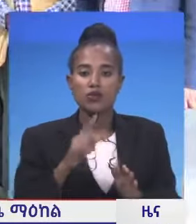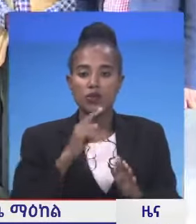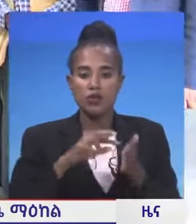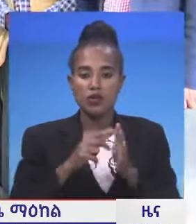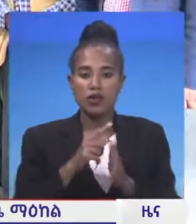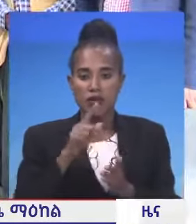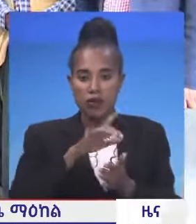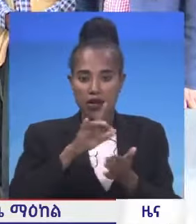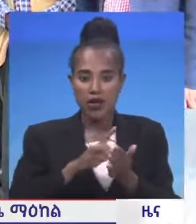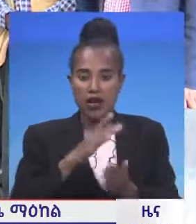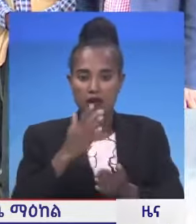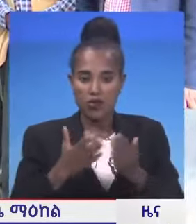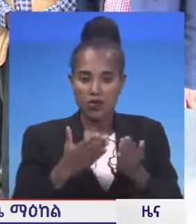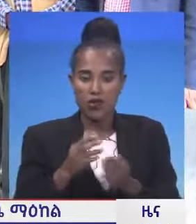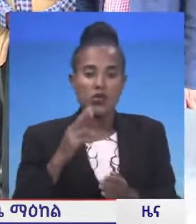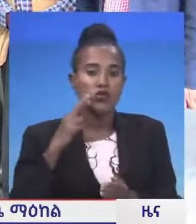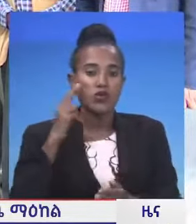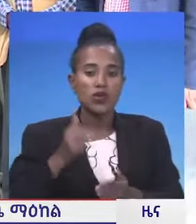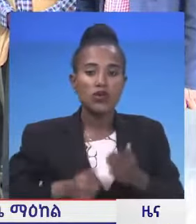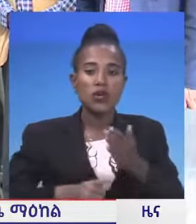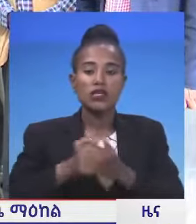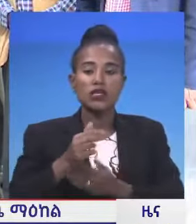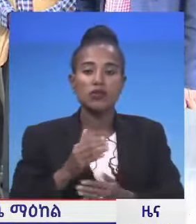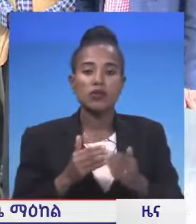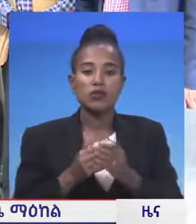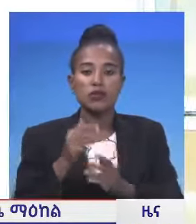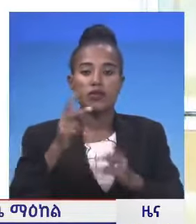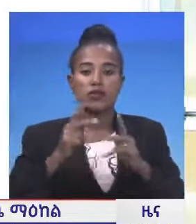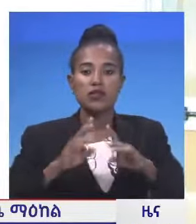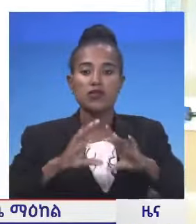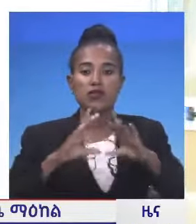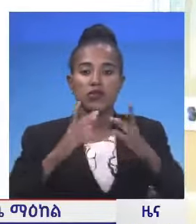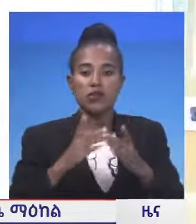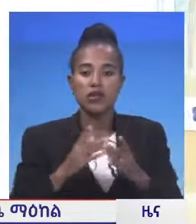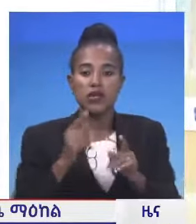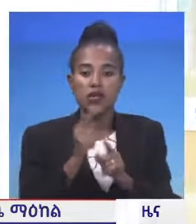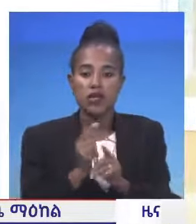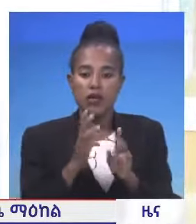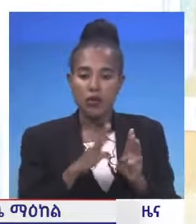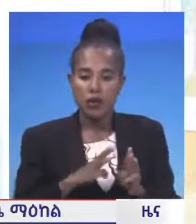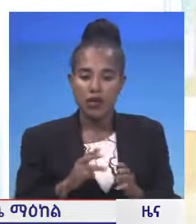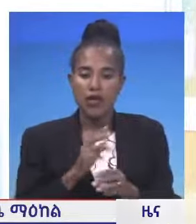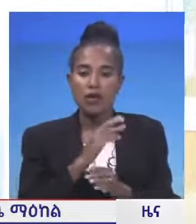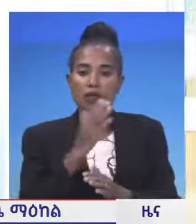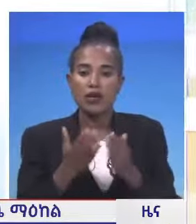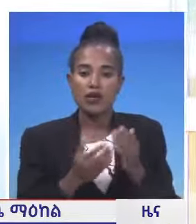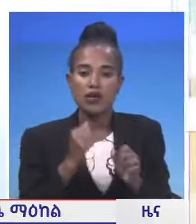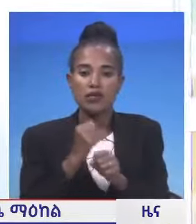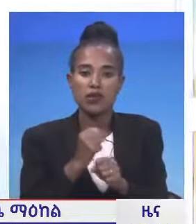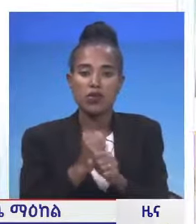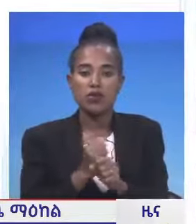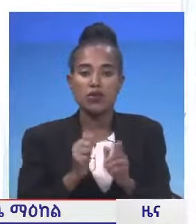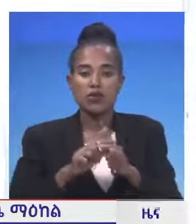ነው። የአንድ ማዕከል አገልግሎቱ ጾታዊ ጥቃት የደረሰባቸው ህብረተሰብ ክፍሎችን በተገቢው መንገድ ለማገልገል ስራውን በይፋ ጀምሯል።